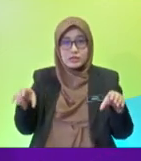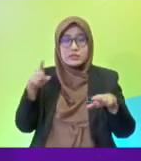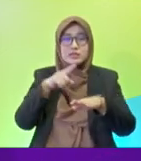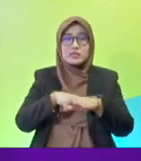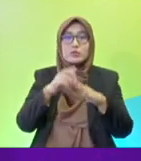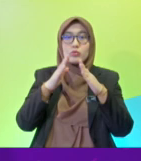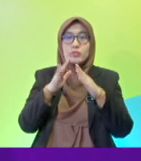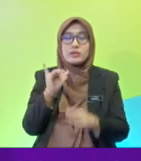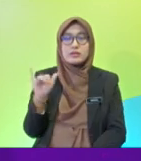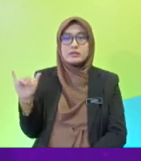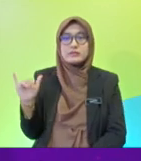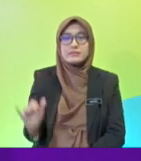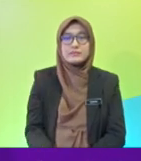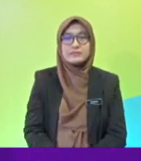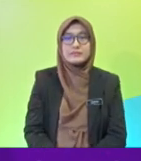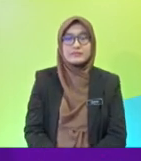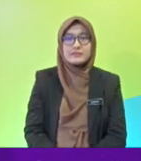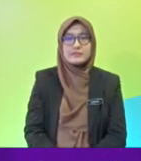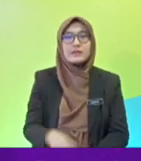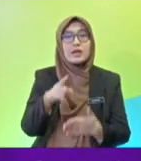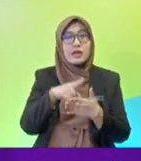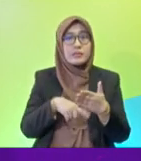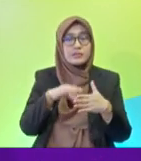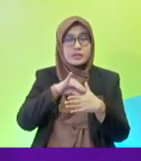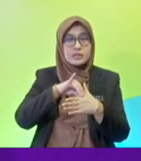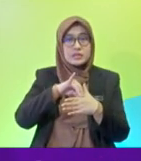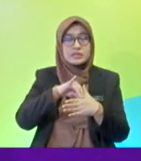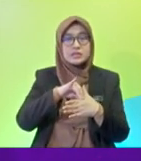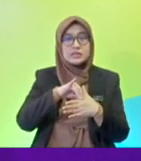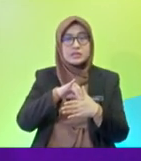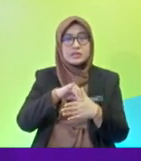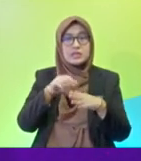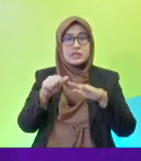kami membersih rumahnya Apa isi tersirat